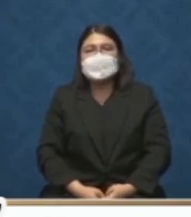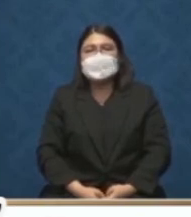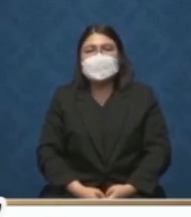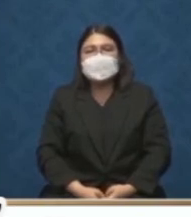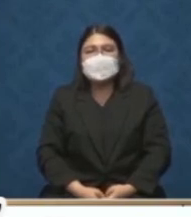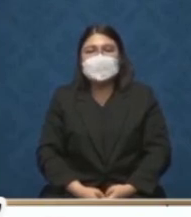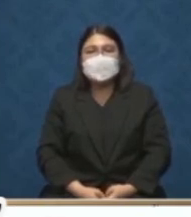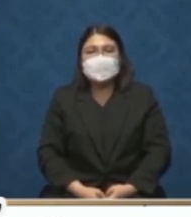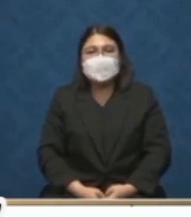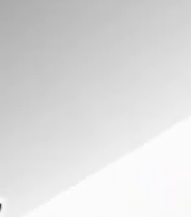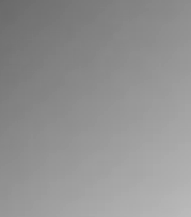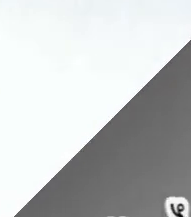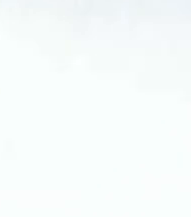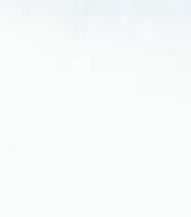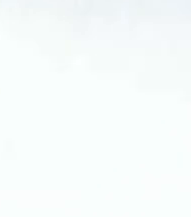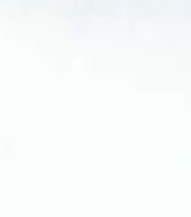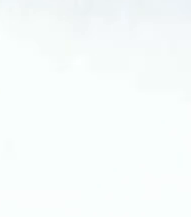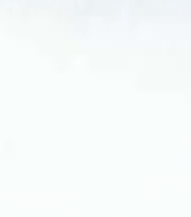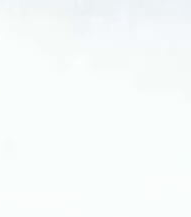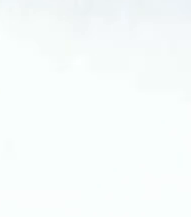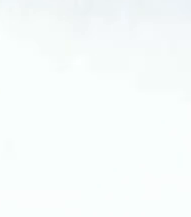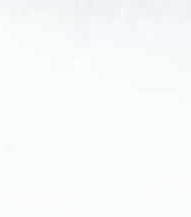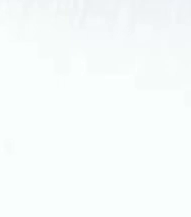ในสภาชุดนี้ครับขอบคุณมากครับท่านประธานครับ